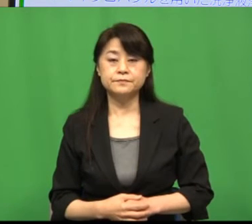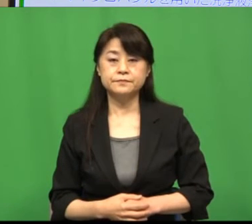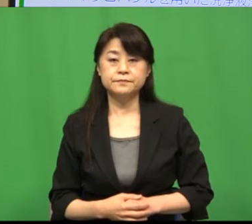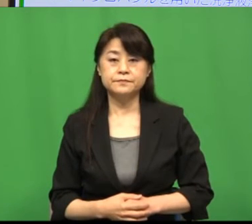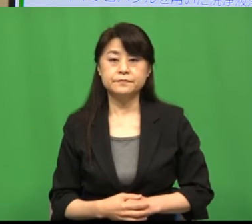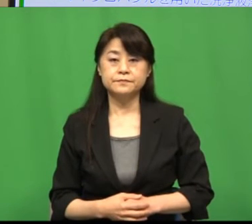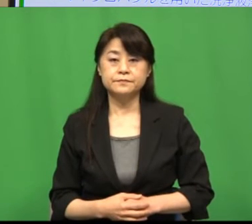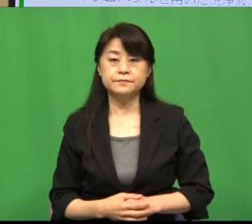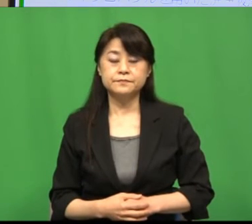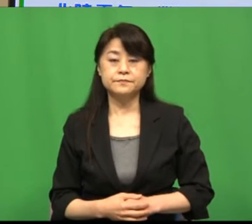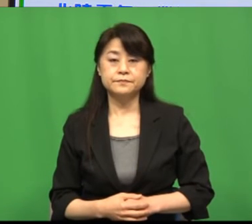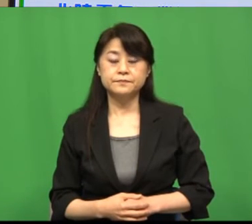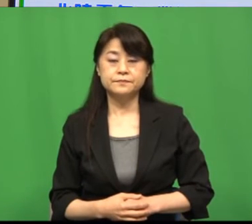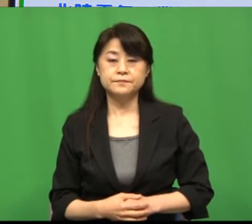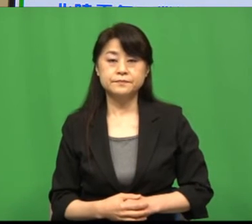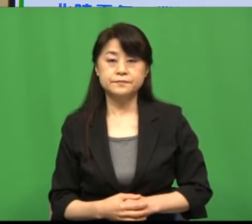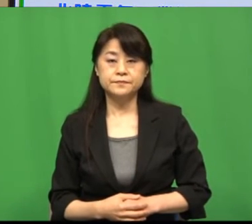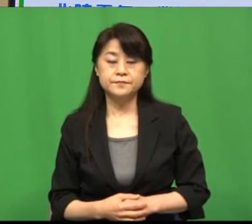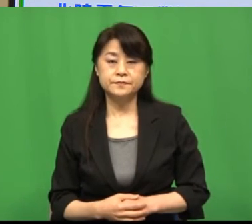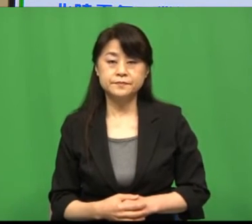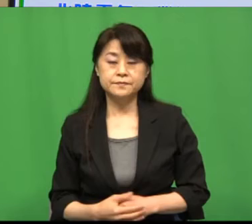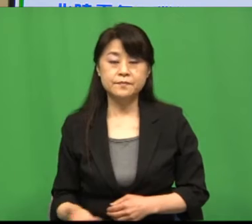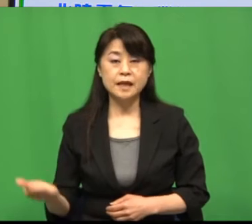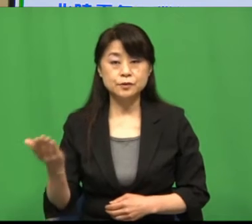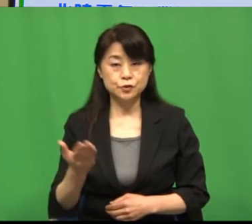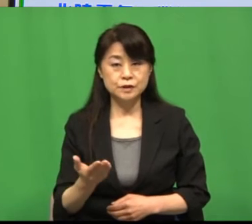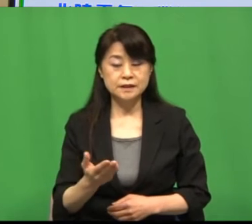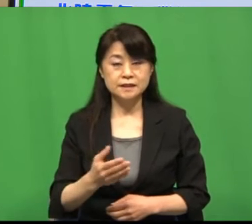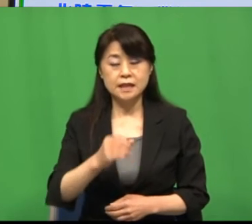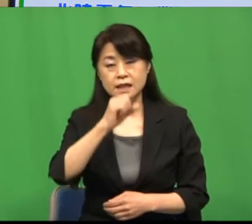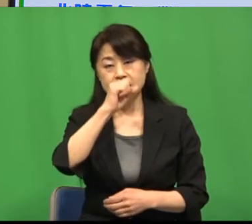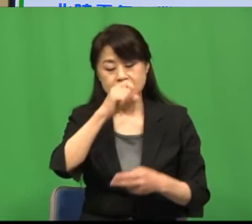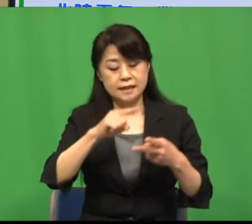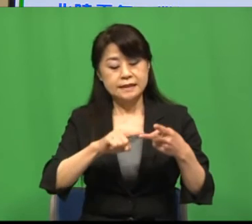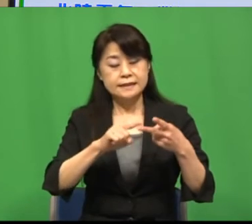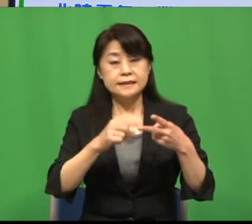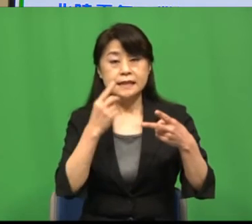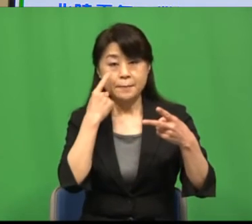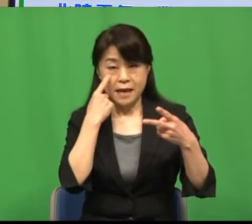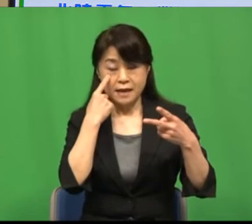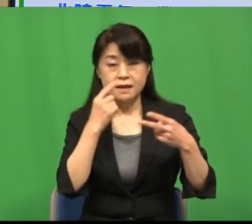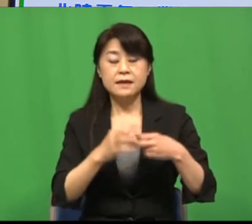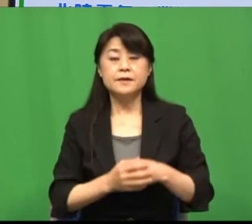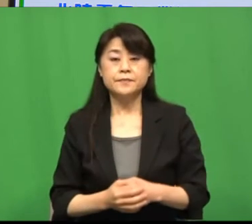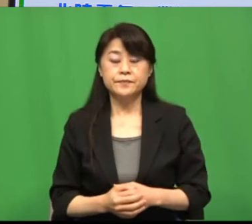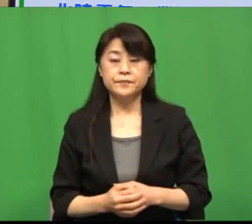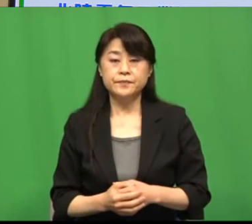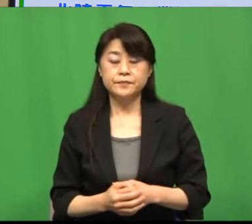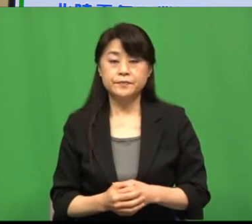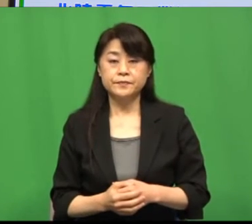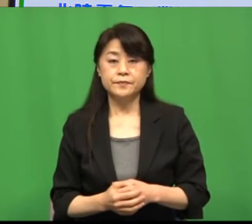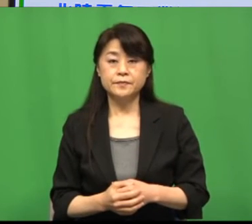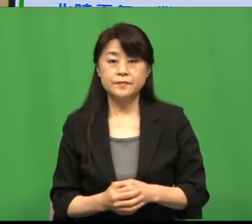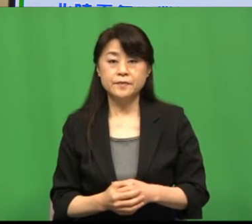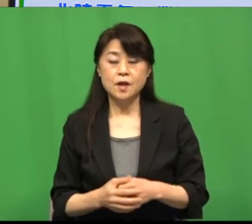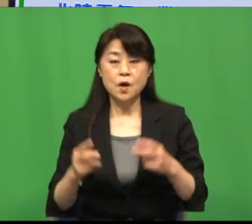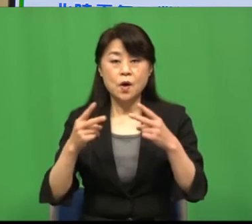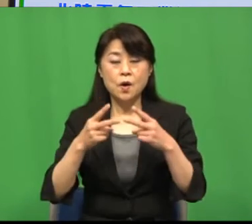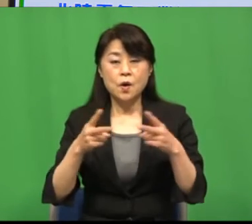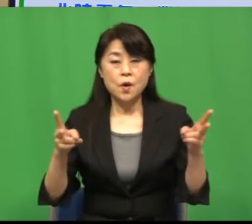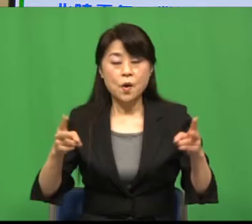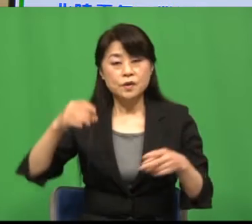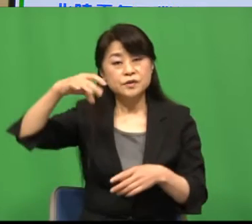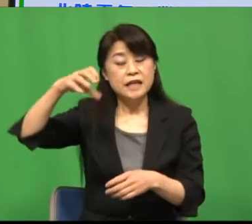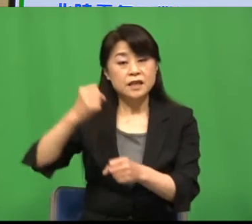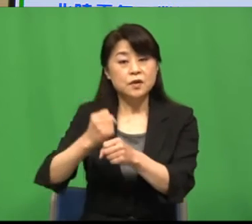次の資料をご覧ください。優秀賞の2社目、これは北陸電気工業株式会